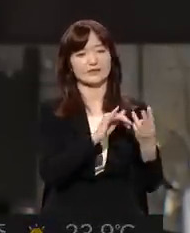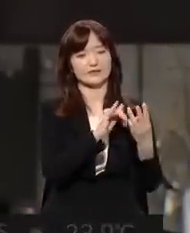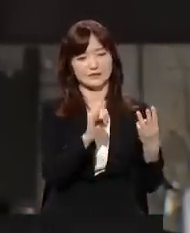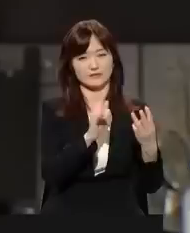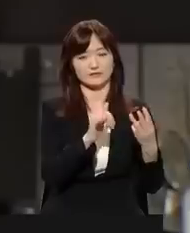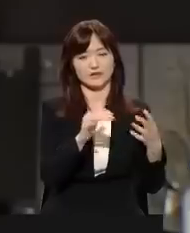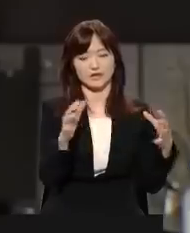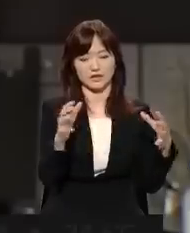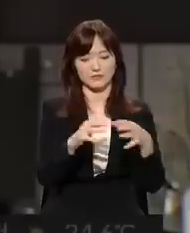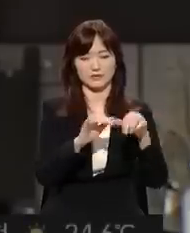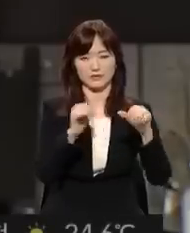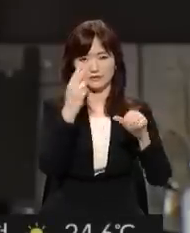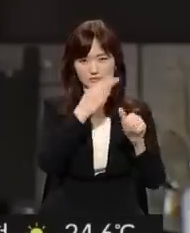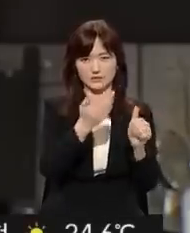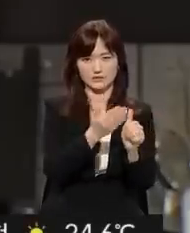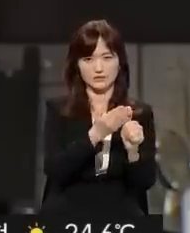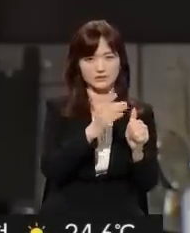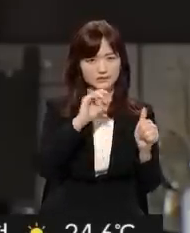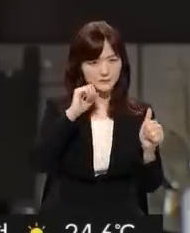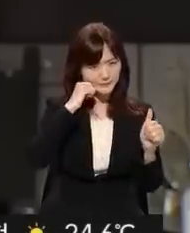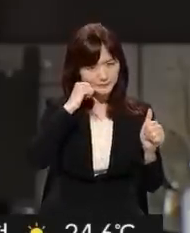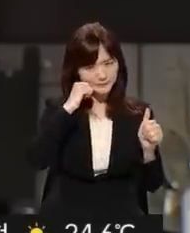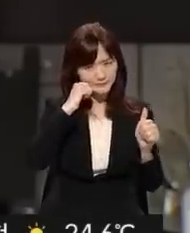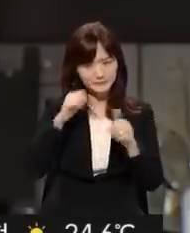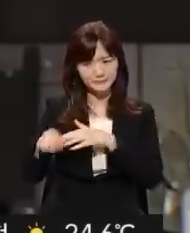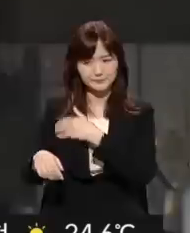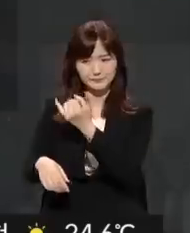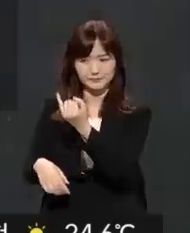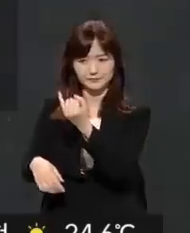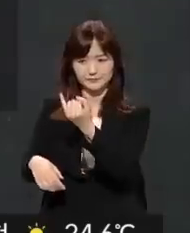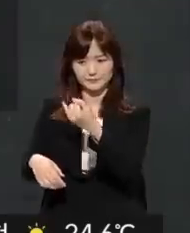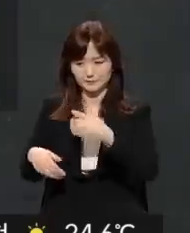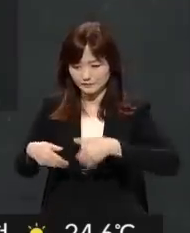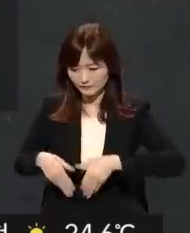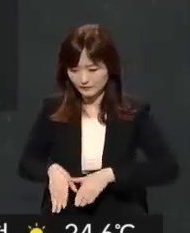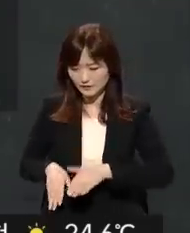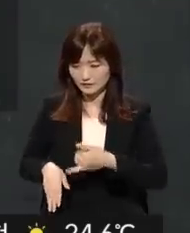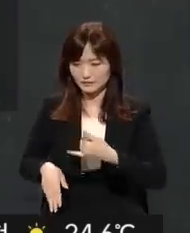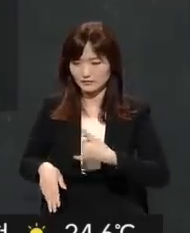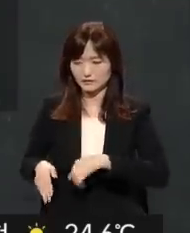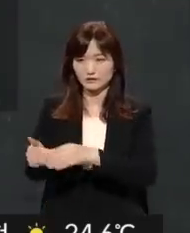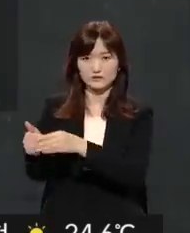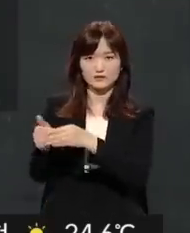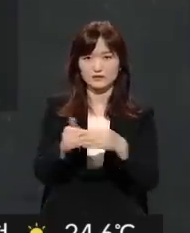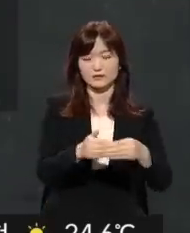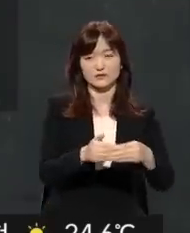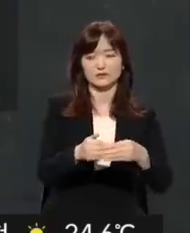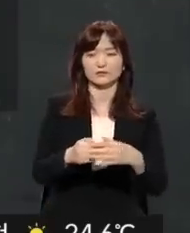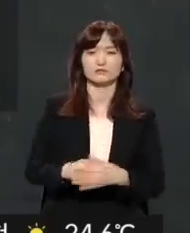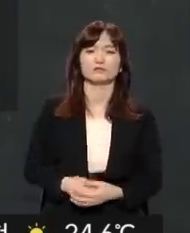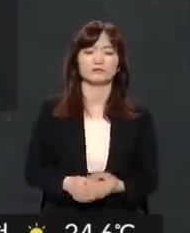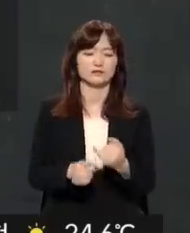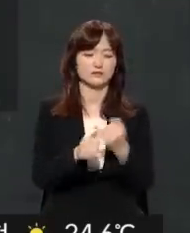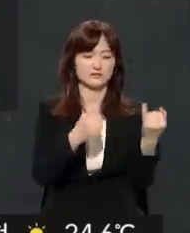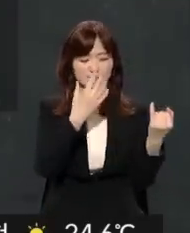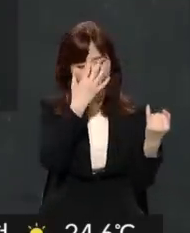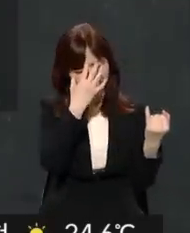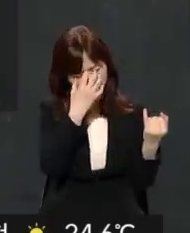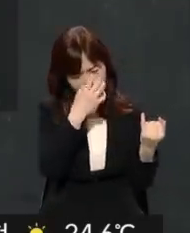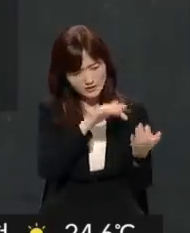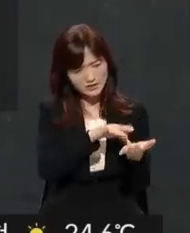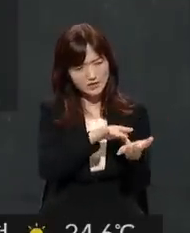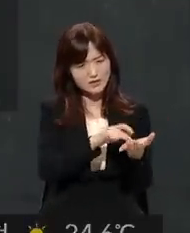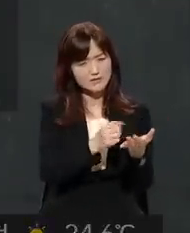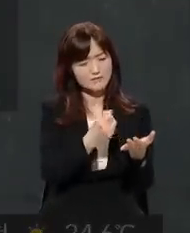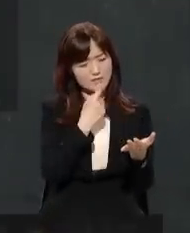5명 키우기도 힘든데 내연녀가 낳은 아이까지 들었다니까 황당하지 않습니까? 그러니까 극심한 우울감이 오다 보니까 약을 좀 과다